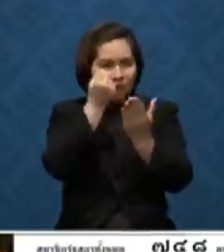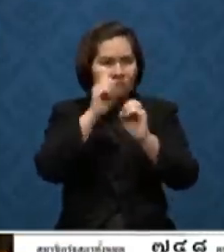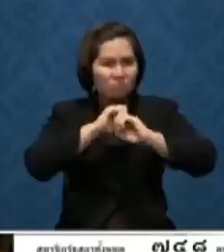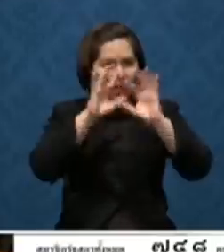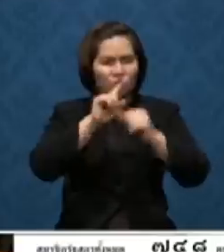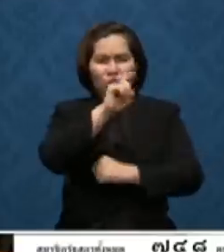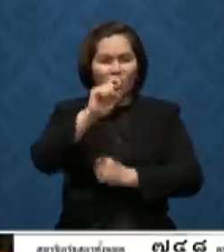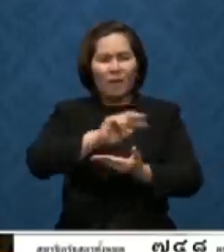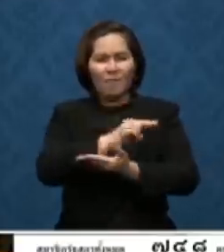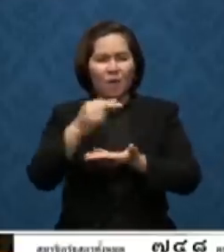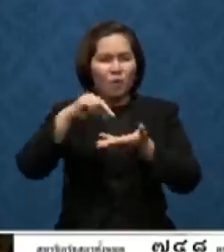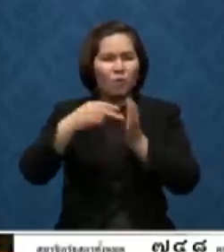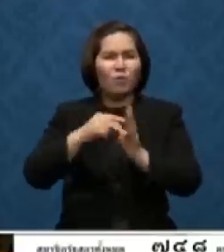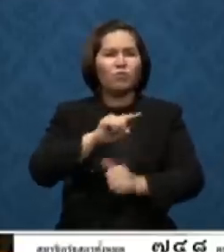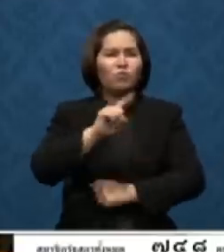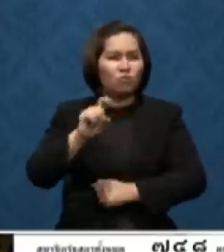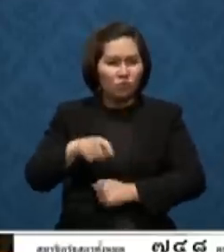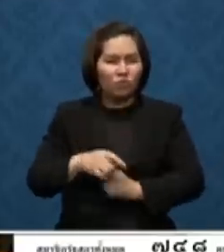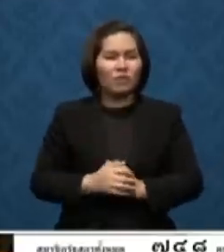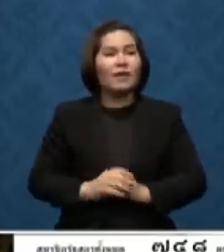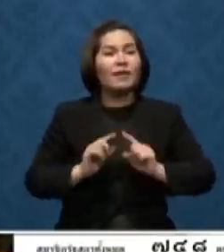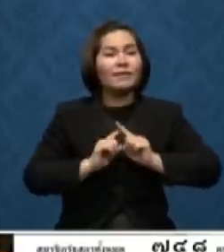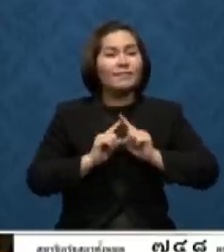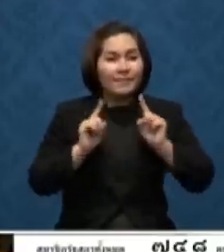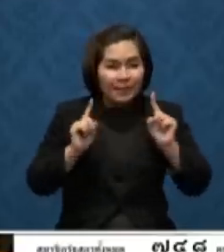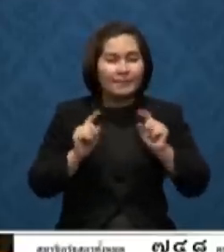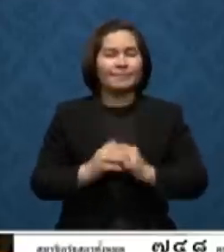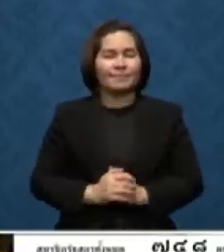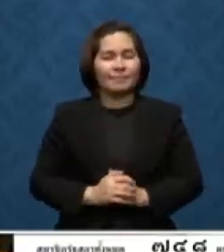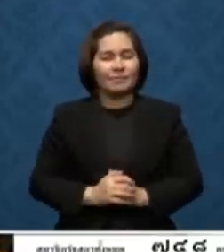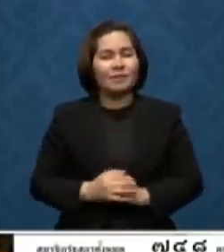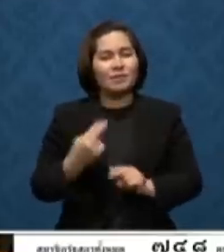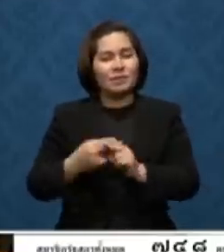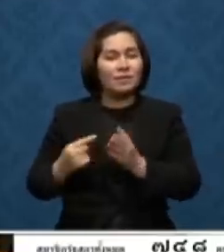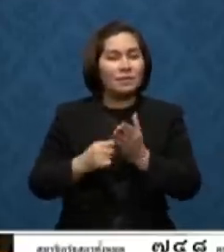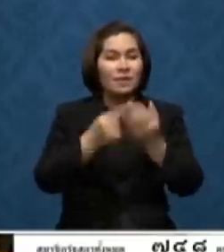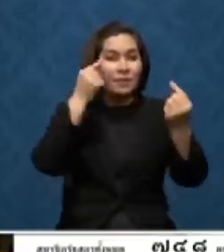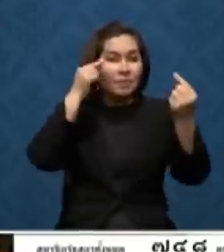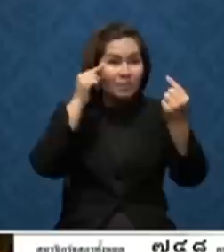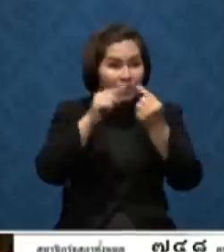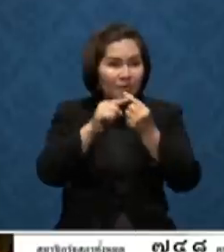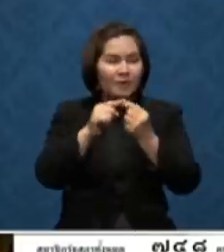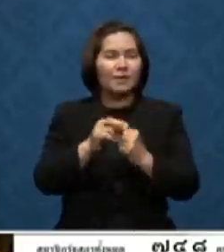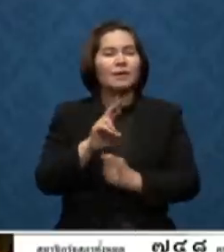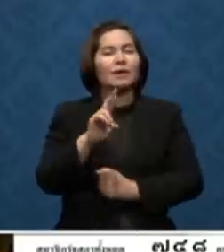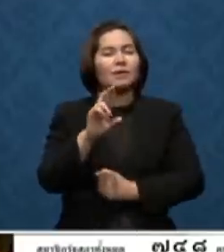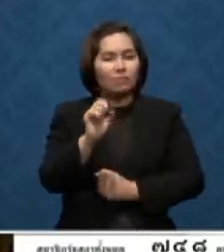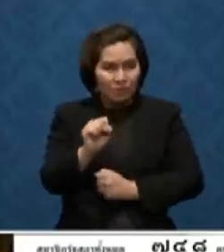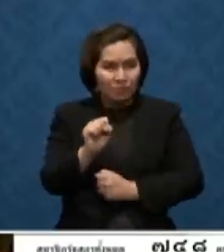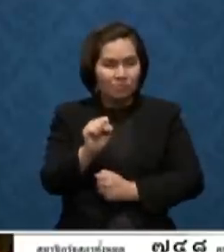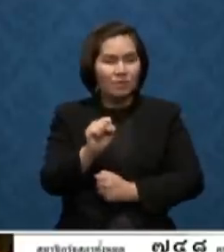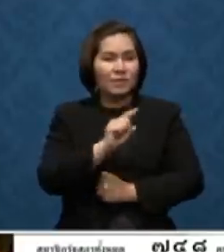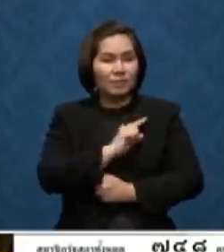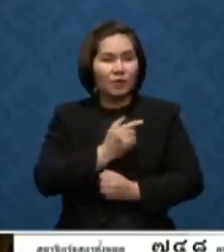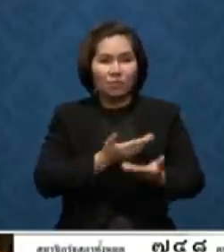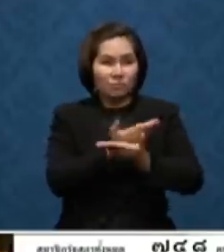ความแต่เอาล่ะครับท่านประธานครับการเสนอชื่อเพื่อให้สภารัฐสภาให้ความเห็น